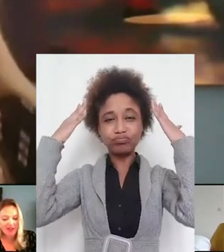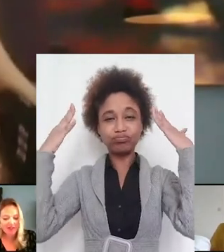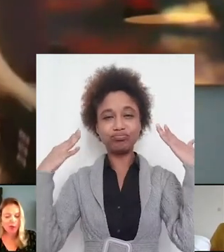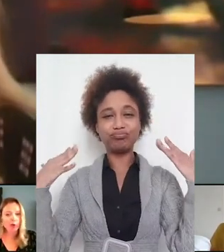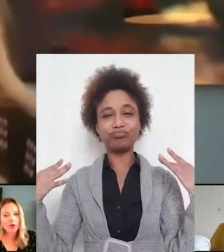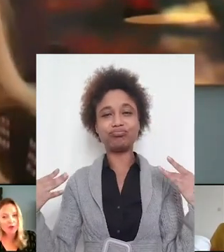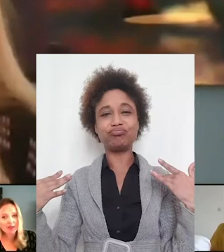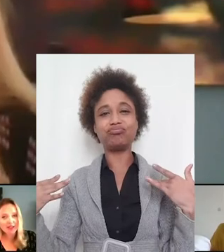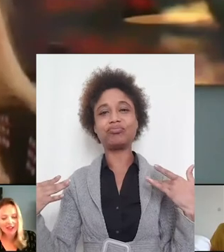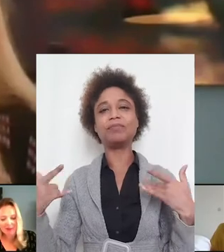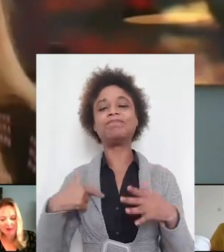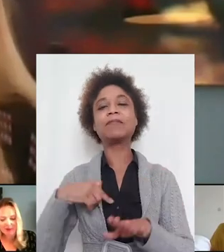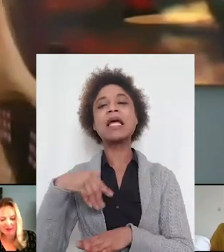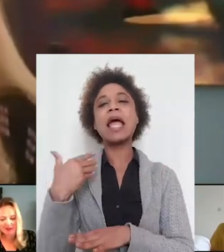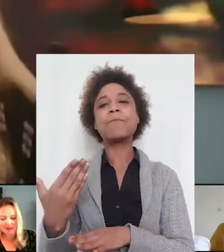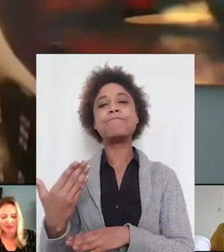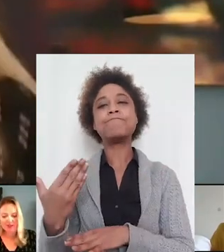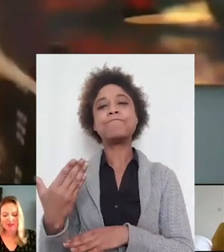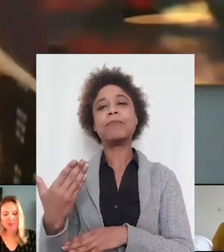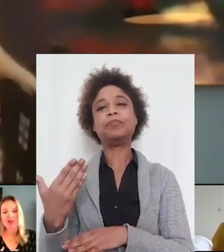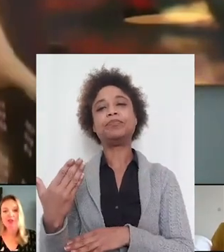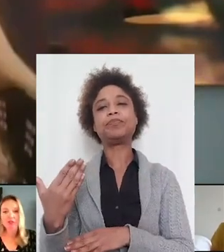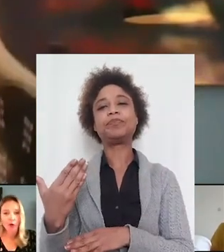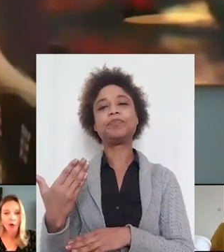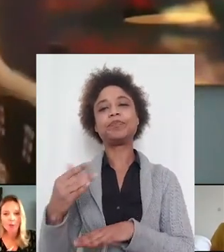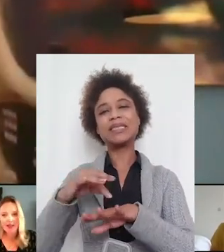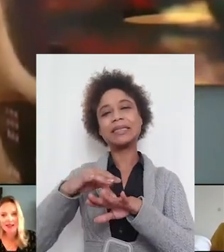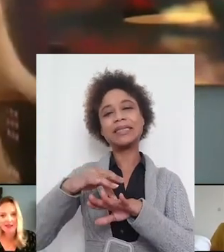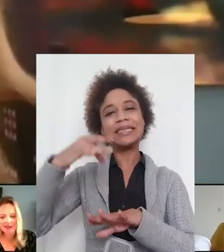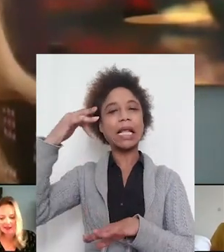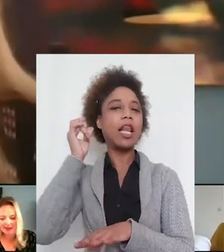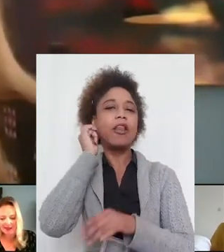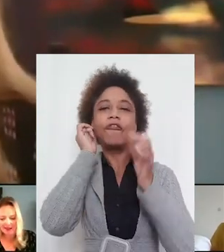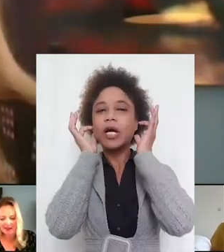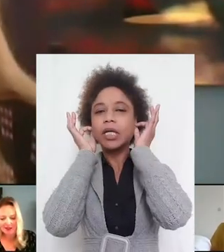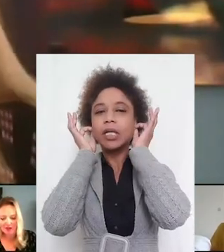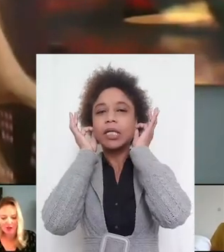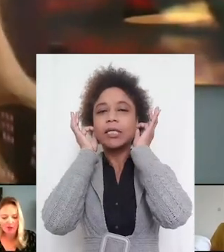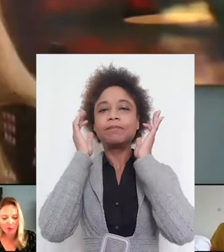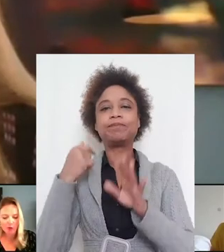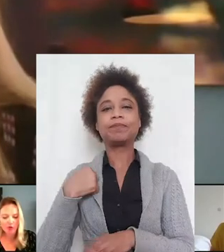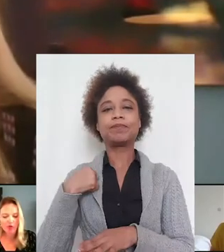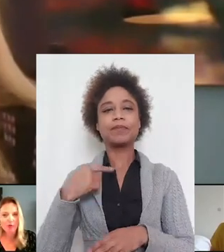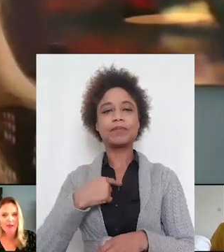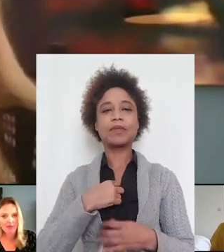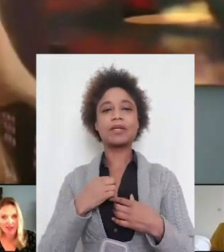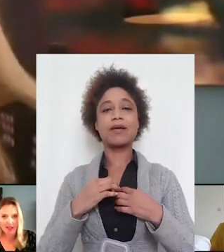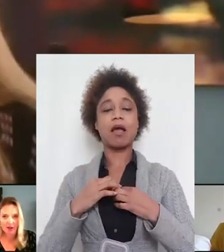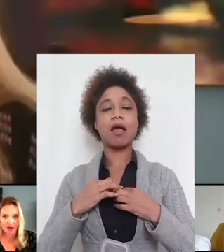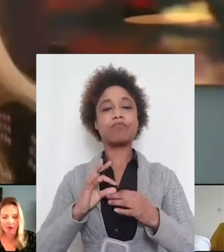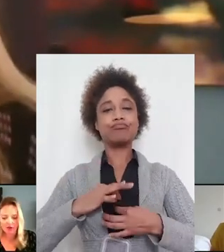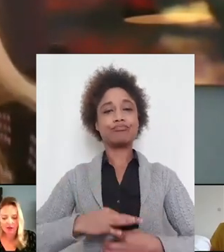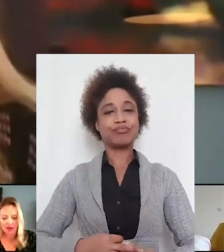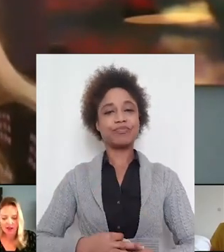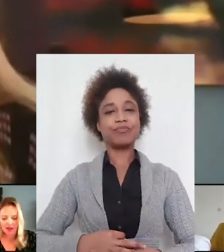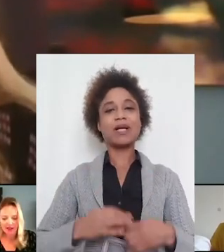Mijn haar zit los. Ik heb een zilveren oorbellen in. Een zwarte blouse met een